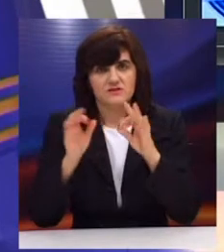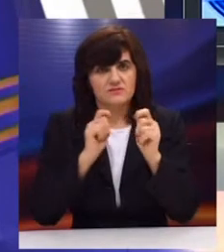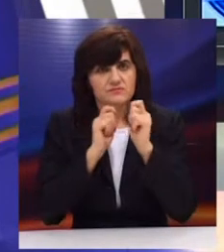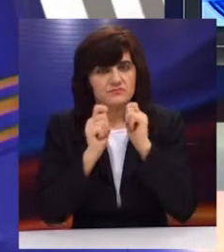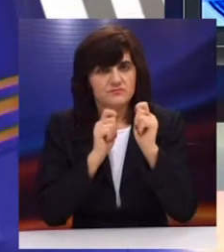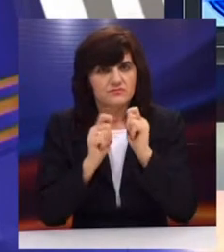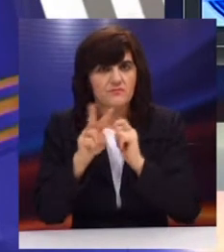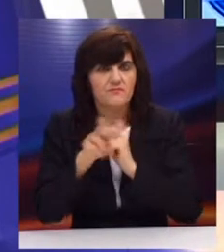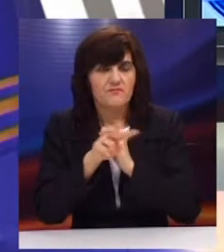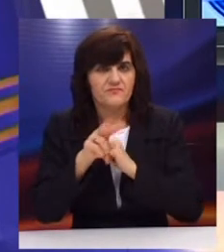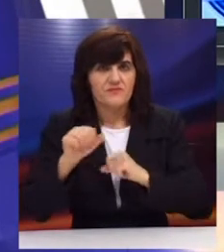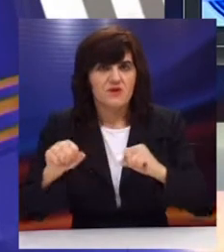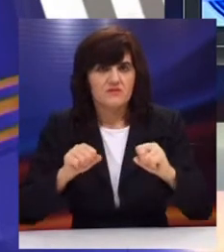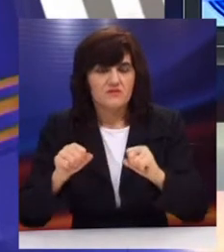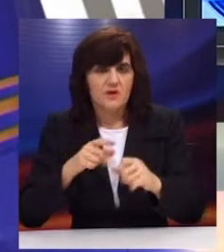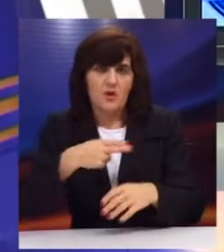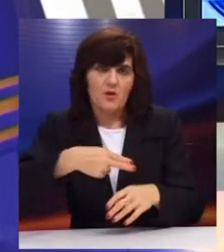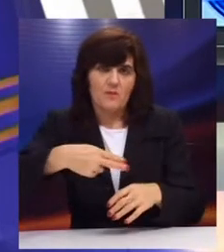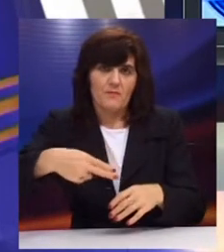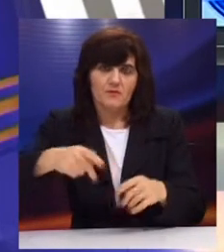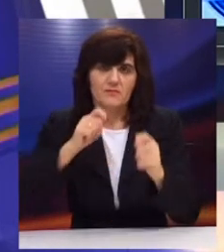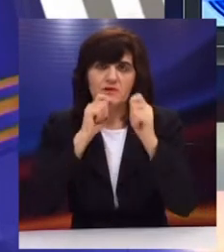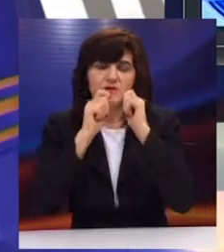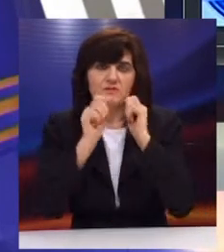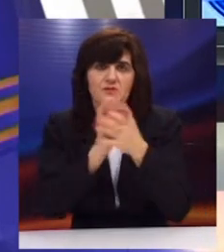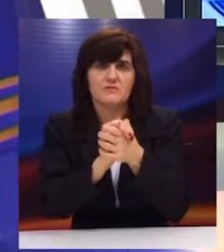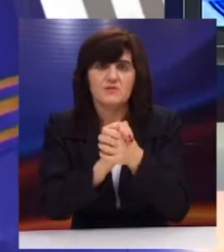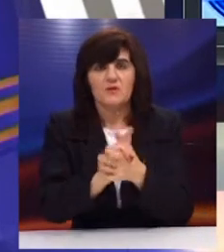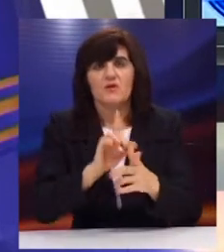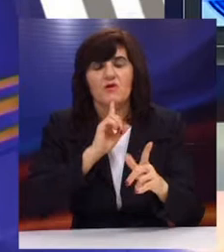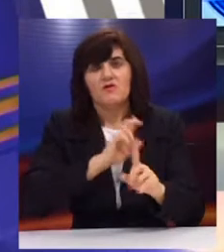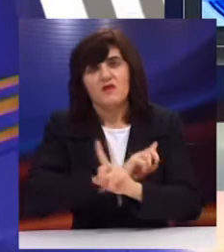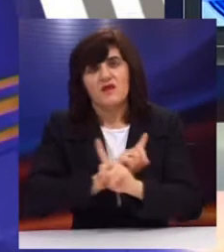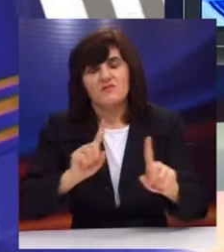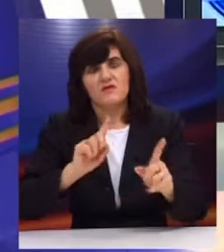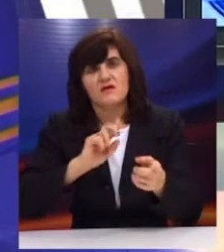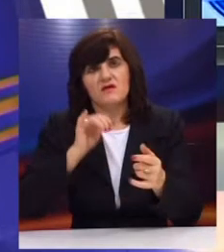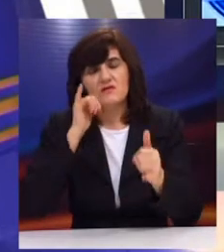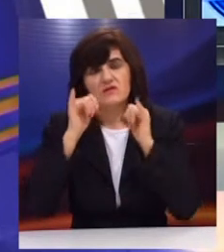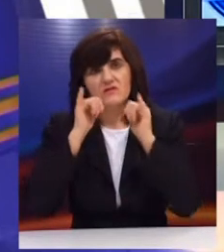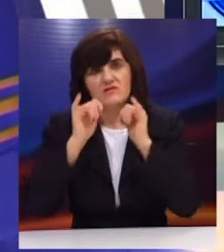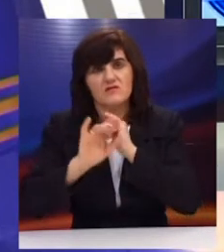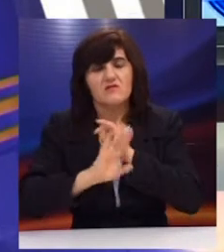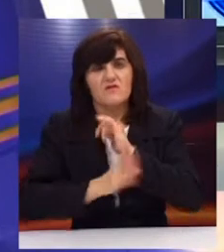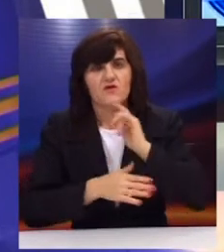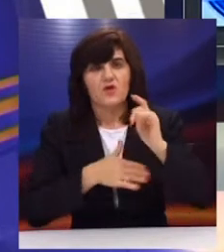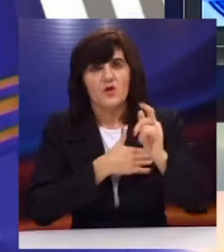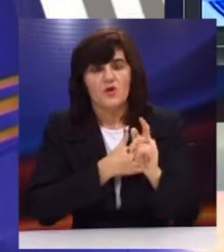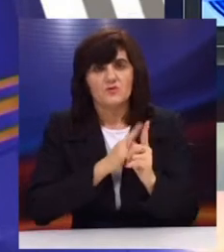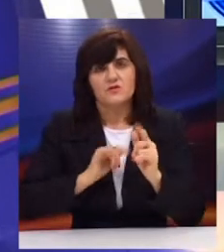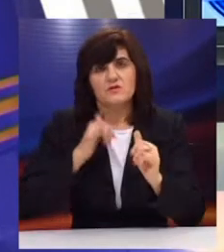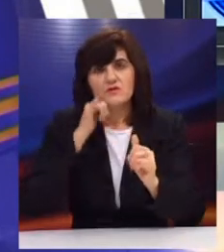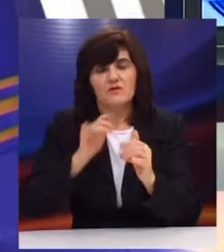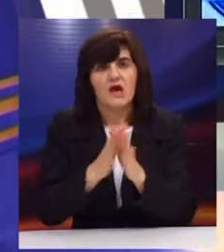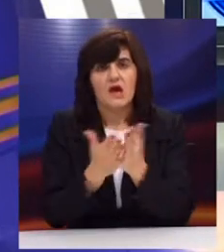2 fakulteta, Nenad Vunjak i Petar Horvat, potpisali su sporazum o saradnji koji podrazumeva razmenu studenata osnovnih i master studija,